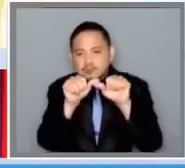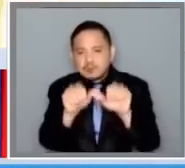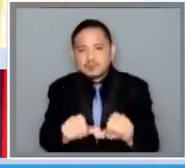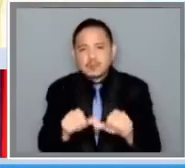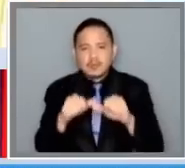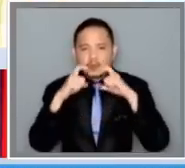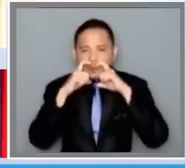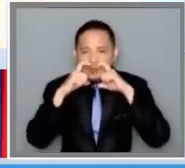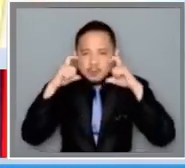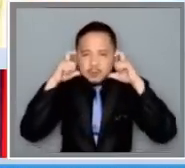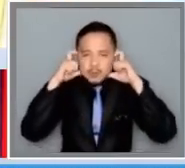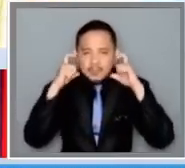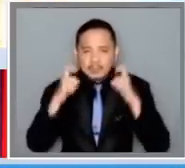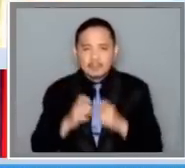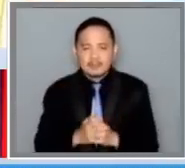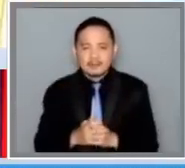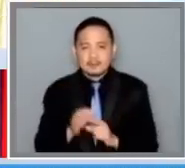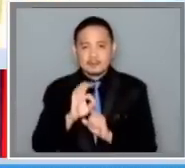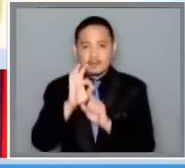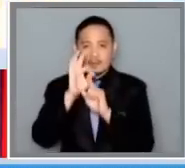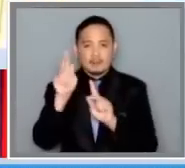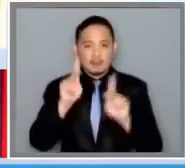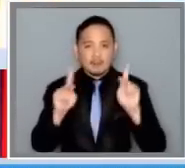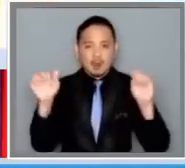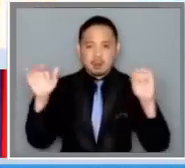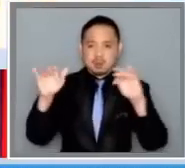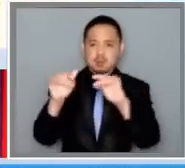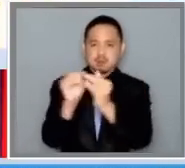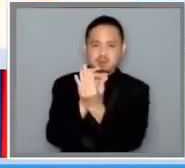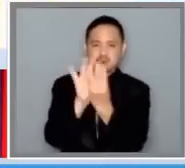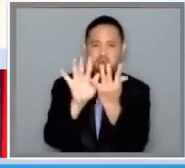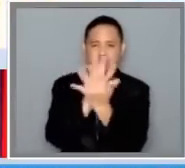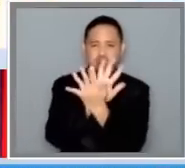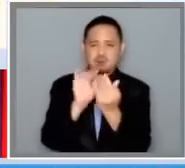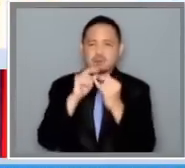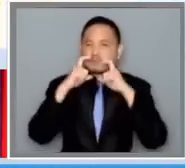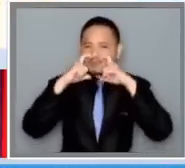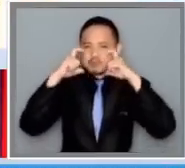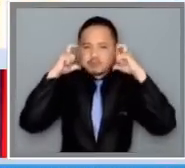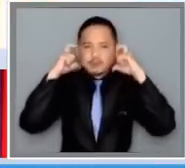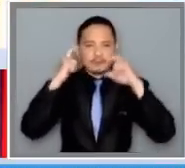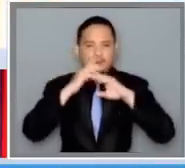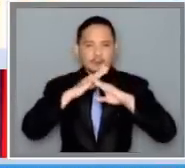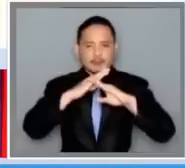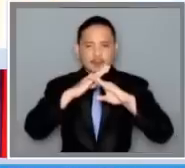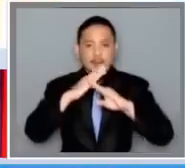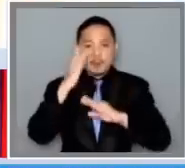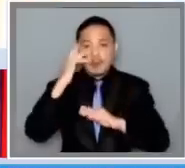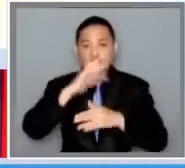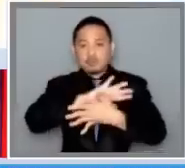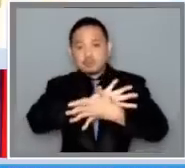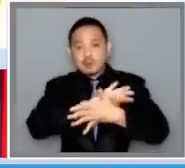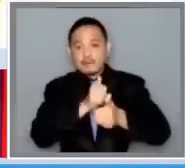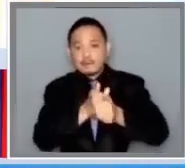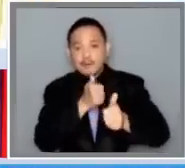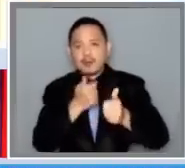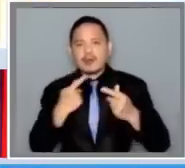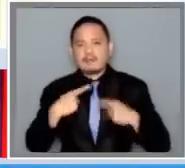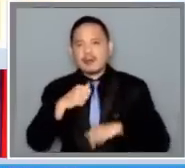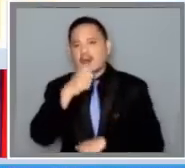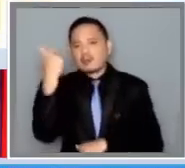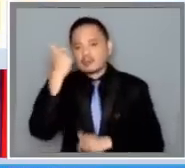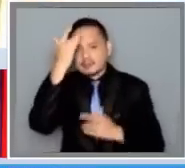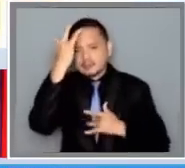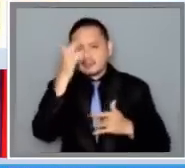especially kung nasa mga crowded places. Kasi hindi lang naman talaga COVID ang may iwasan dito. Mm. Sa tanong